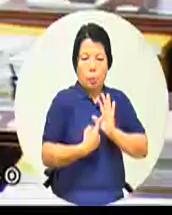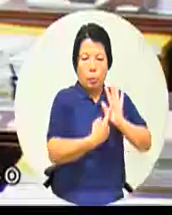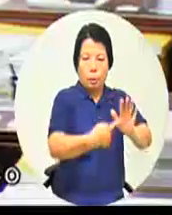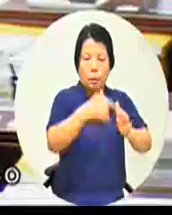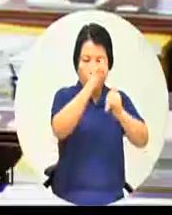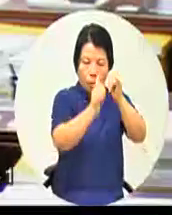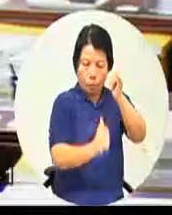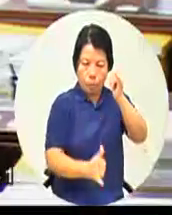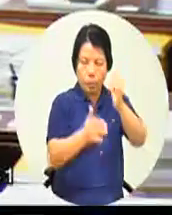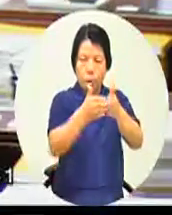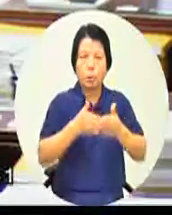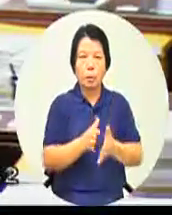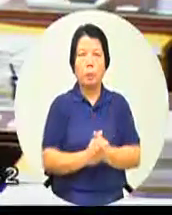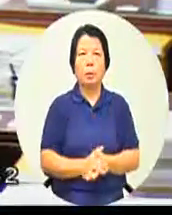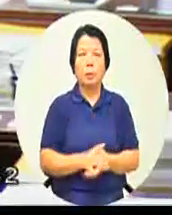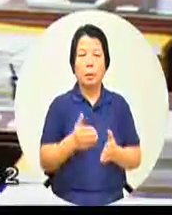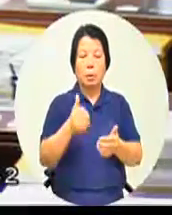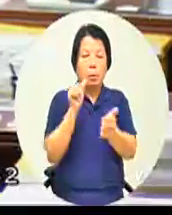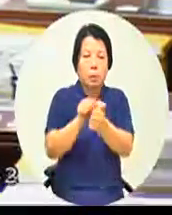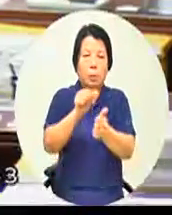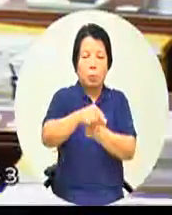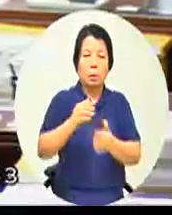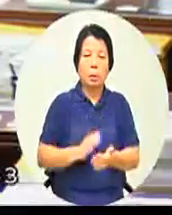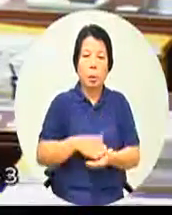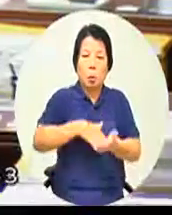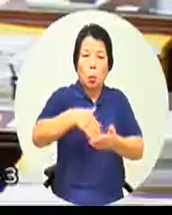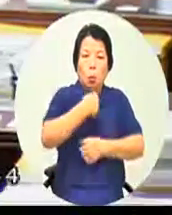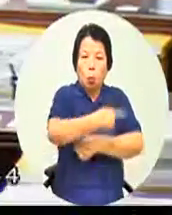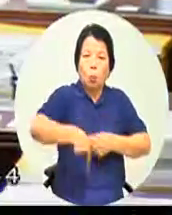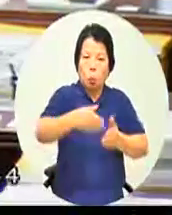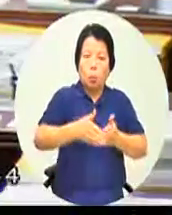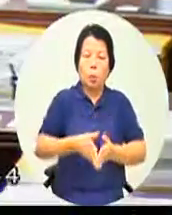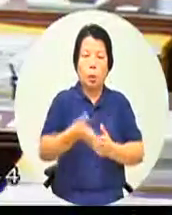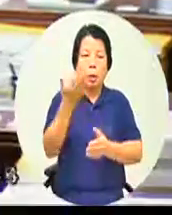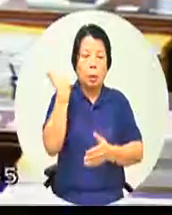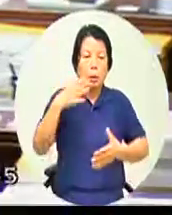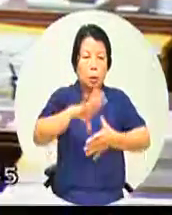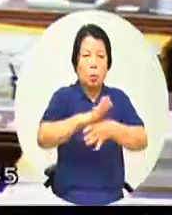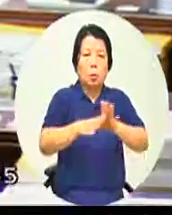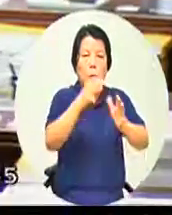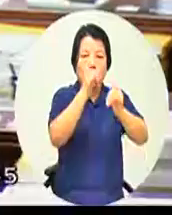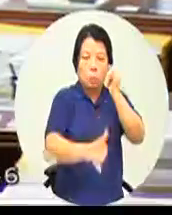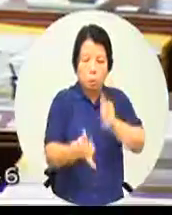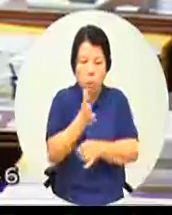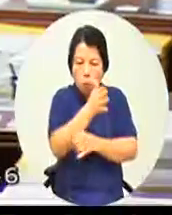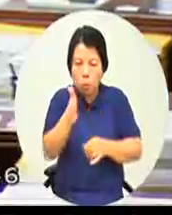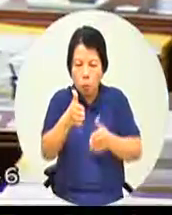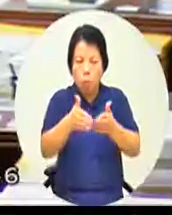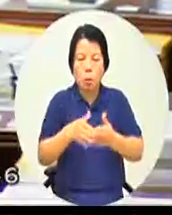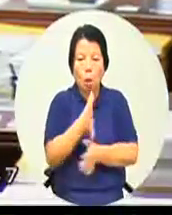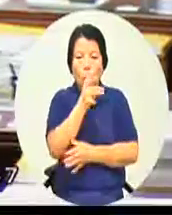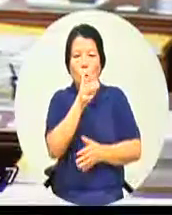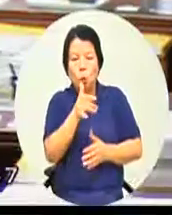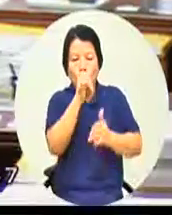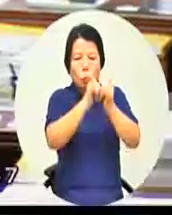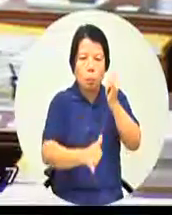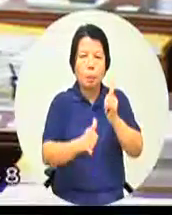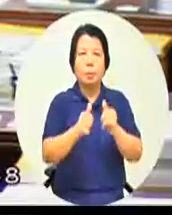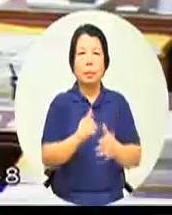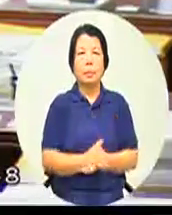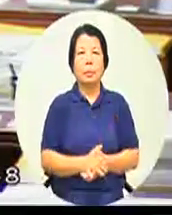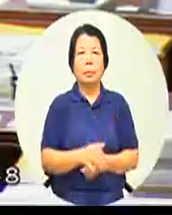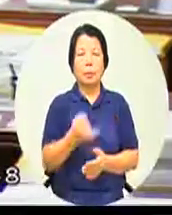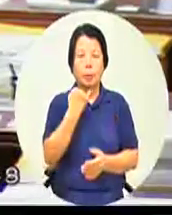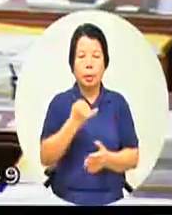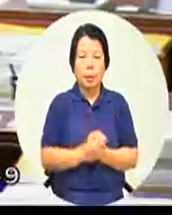啊，那这些故事都是要靠这些软体，靠过去的这个文史的调查，包括这些的口述历史，才能够